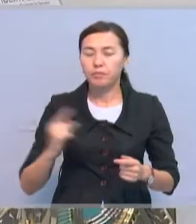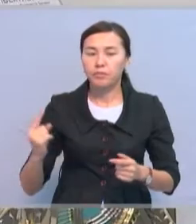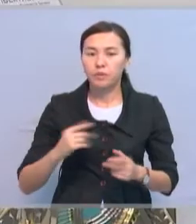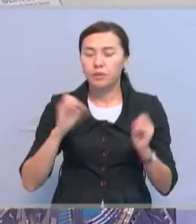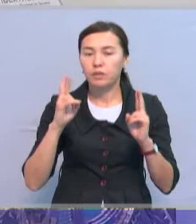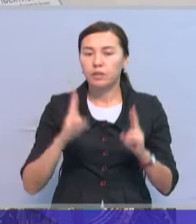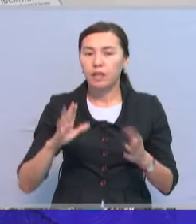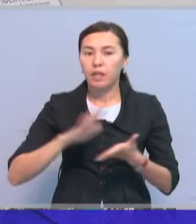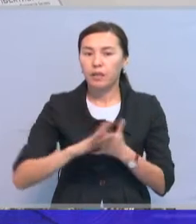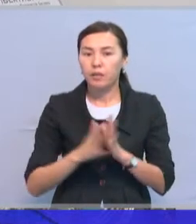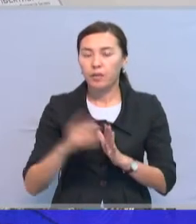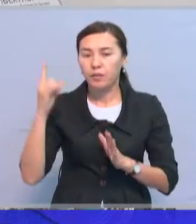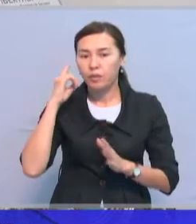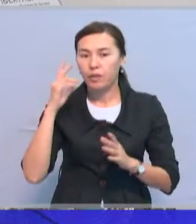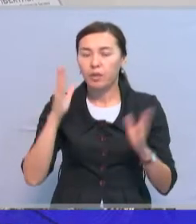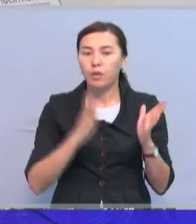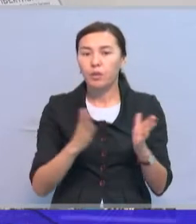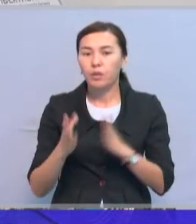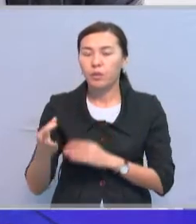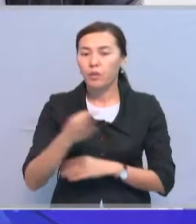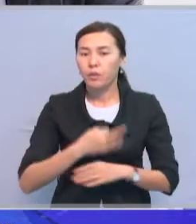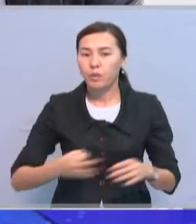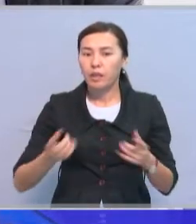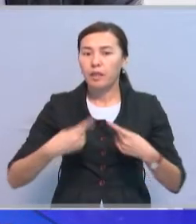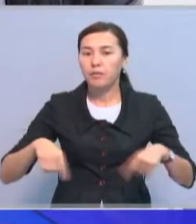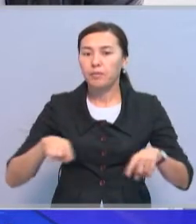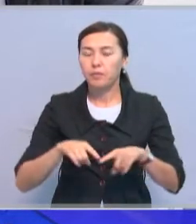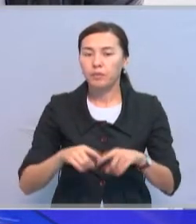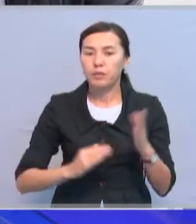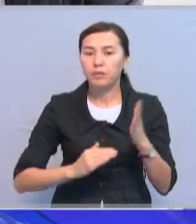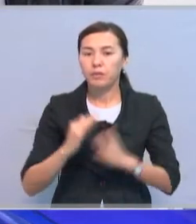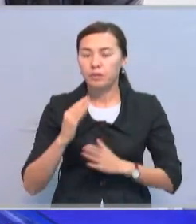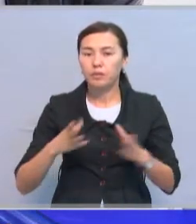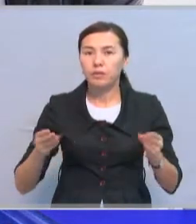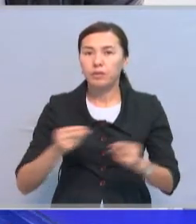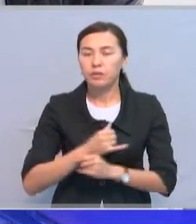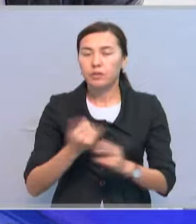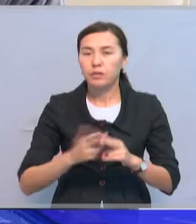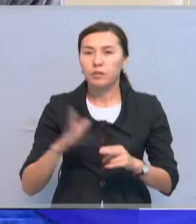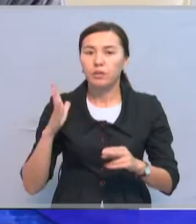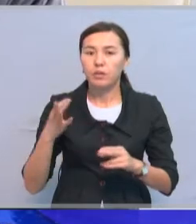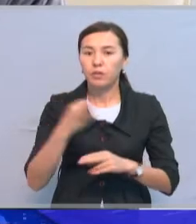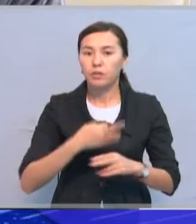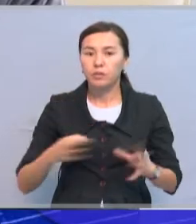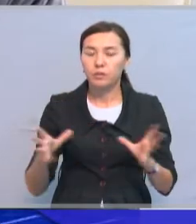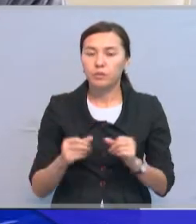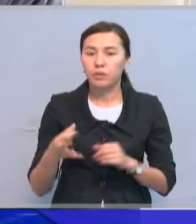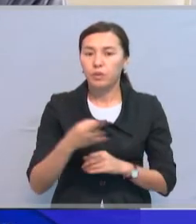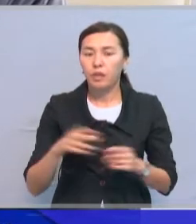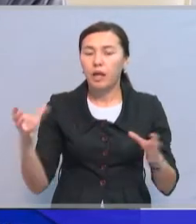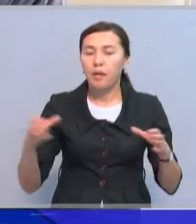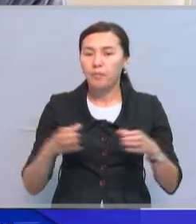кірген мамандарды стратегиялық ойлауға бірыңғай құзыреттілік шеңберін көтеруге ықпал етеді. Болашақ құзыреттіліктер мен